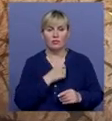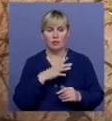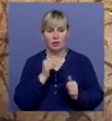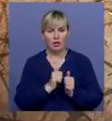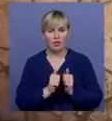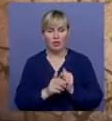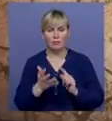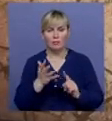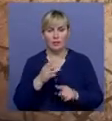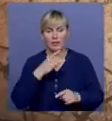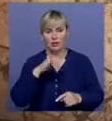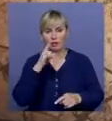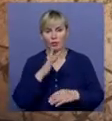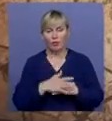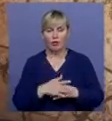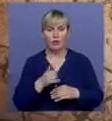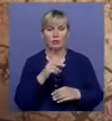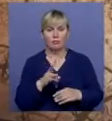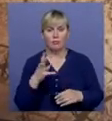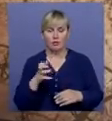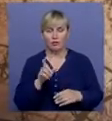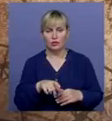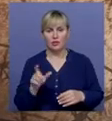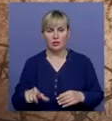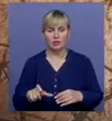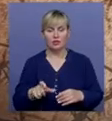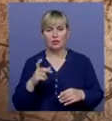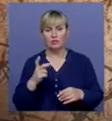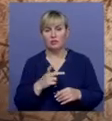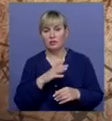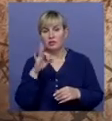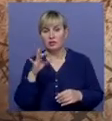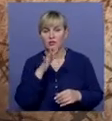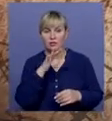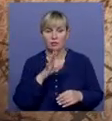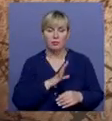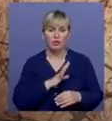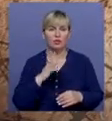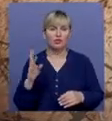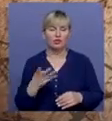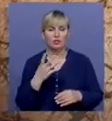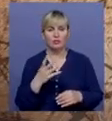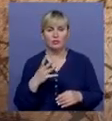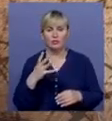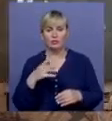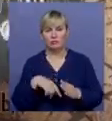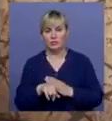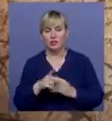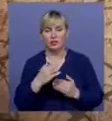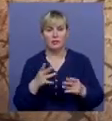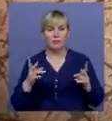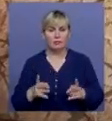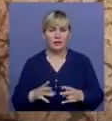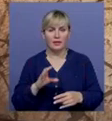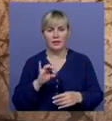пятый казахстанец – около 1,5 миллиона человек. Дважды героями Советского Союза стали четверо – Талгат Бигельдинов, Леонид Беда,